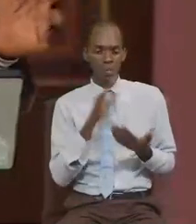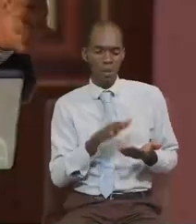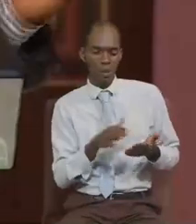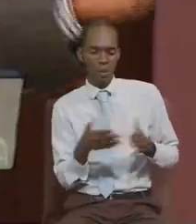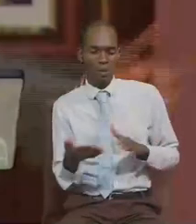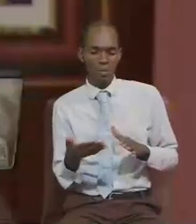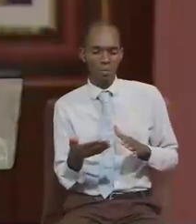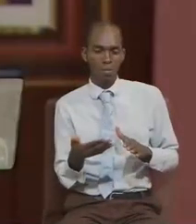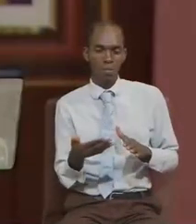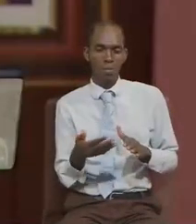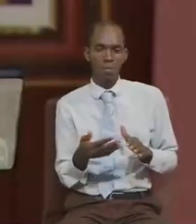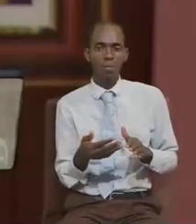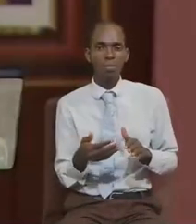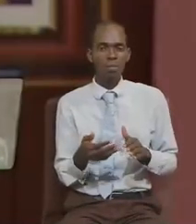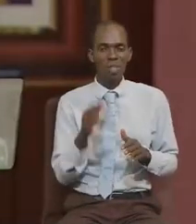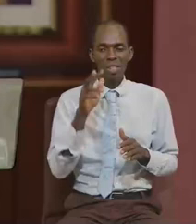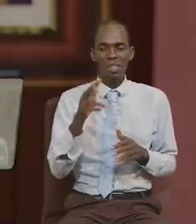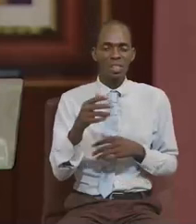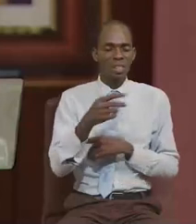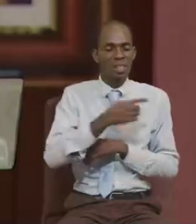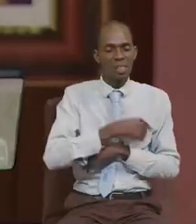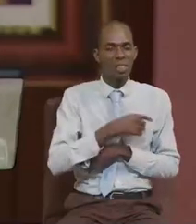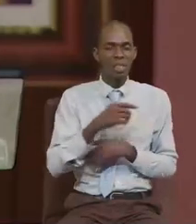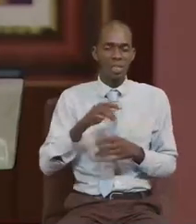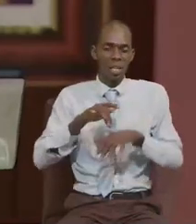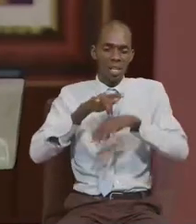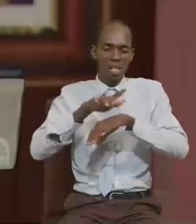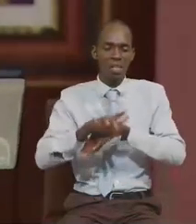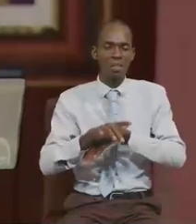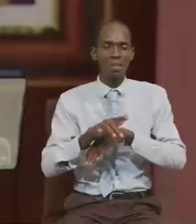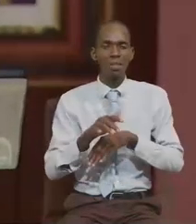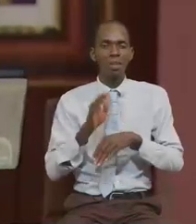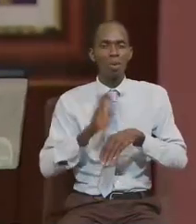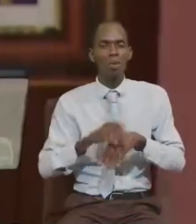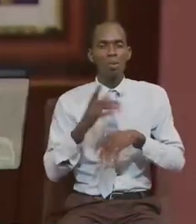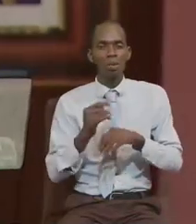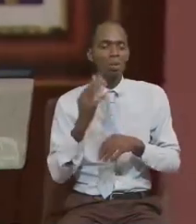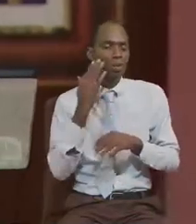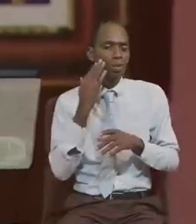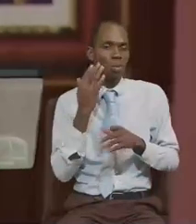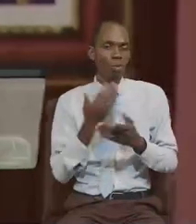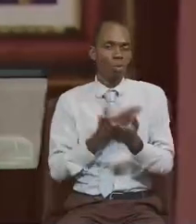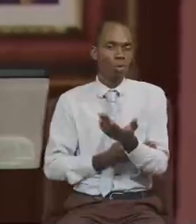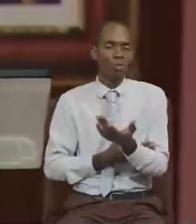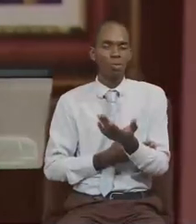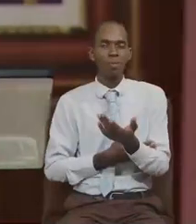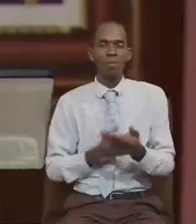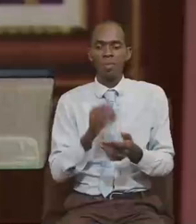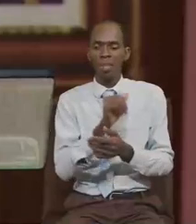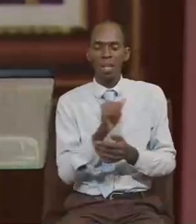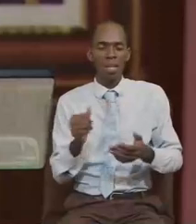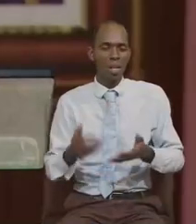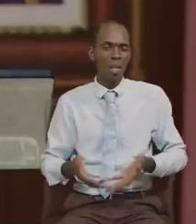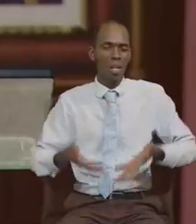à mort pendant 3 jours, plutôt. Mais le matin de la résurrection, une grosse pierre